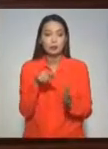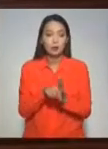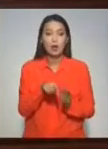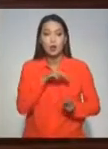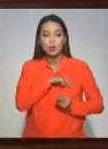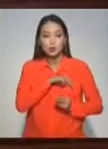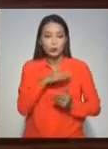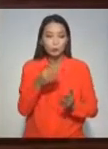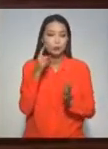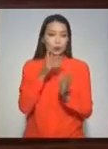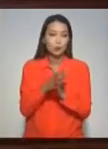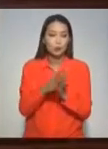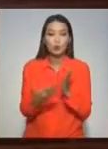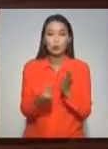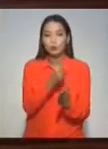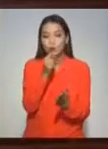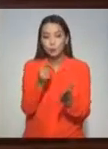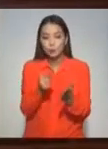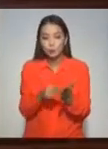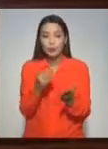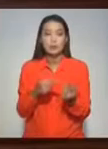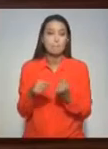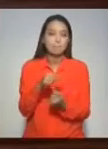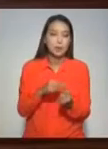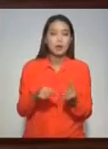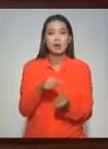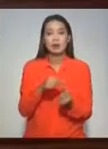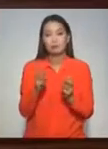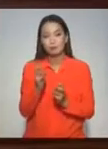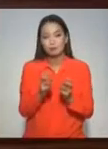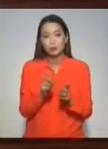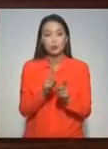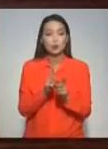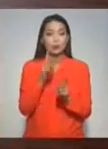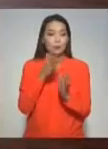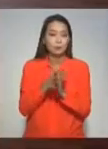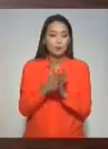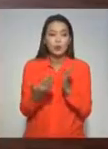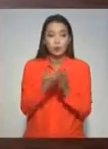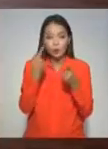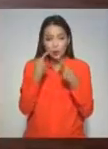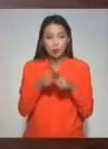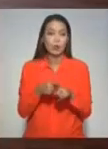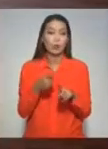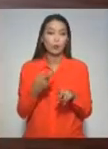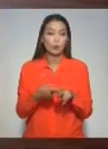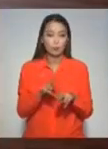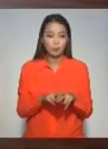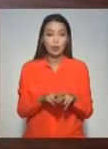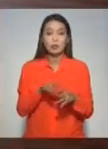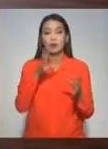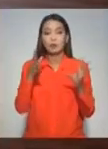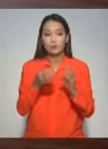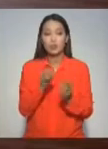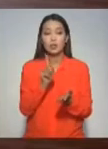могла учитывать новые запросы промышленности, бизнеса, могла учитывать новые технологии. Поэтому в целом